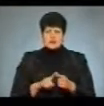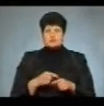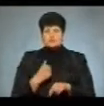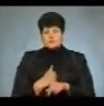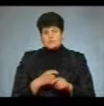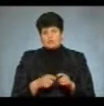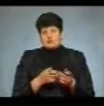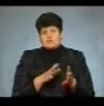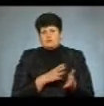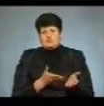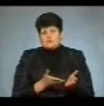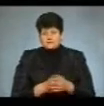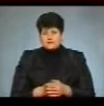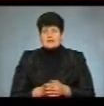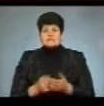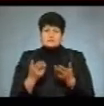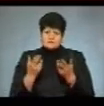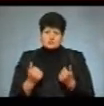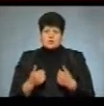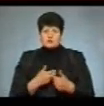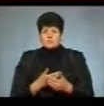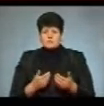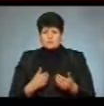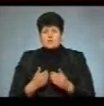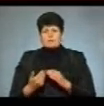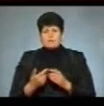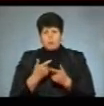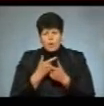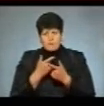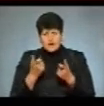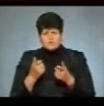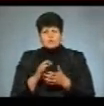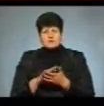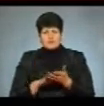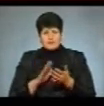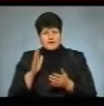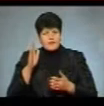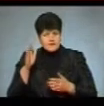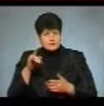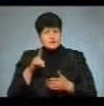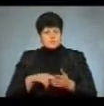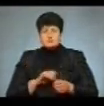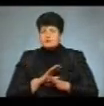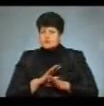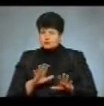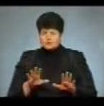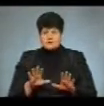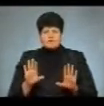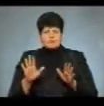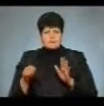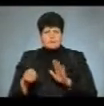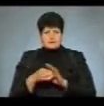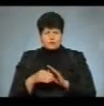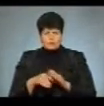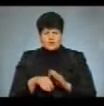порушення, які були. Звичайно, ми попереджуємо далі і надіємося, що не буде випадків підкупу виборців, не